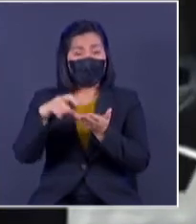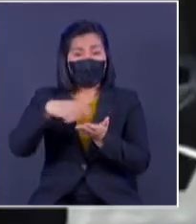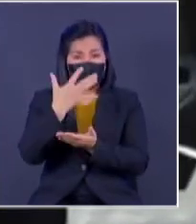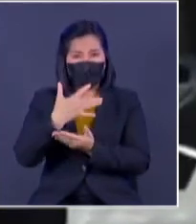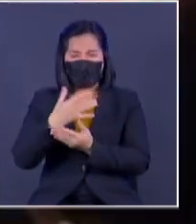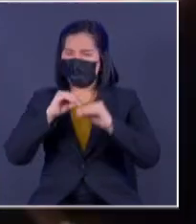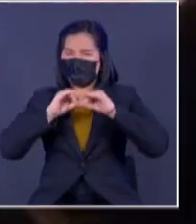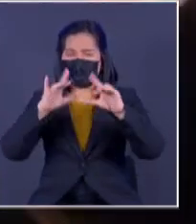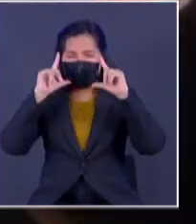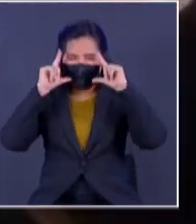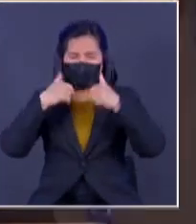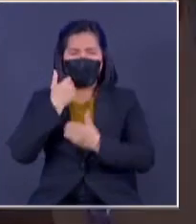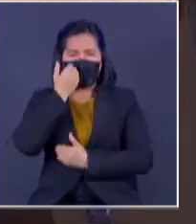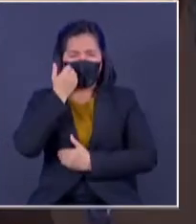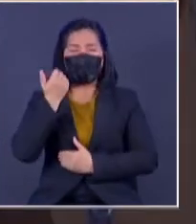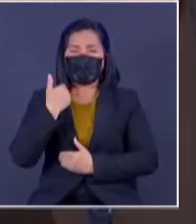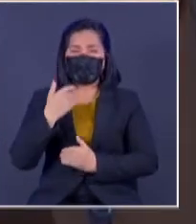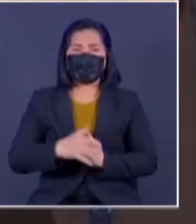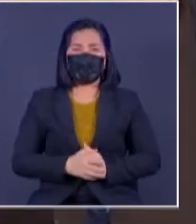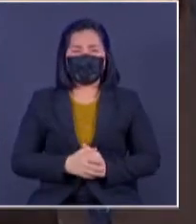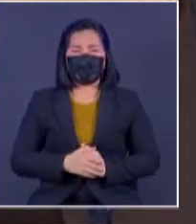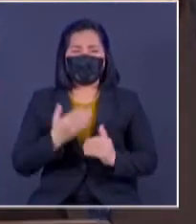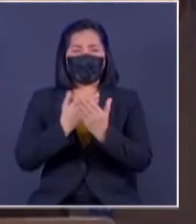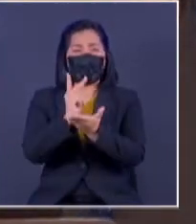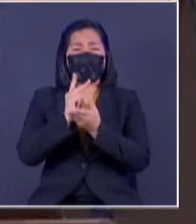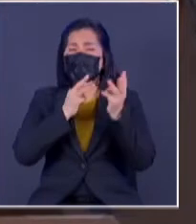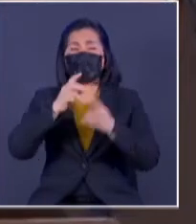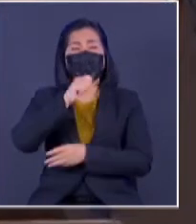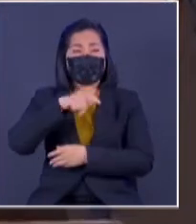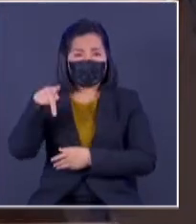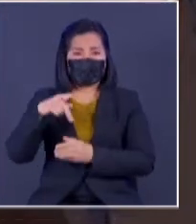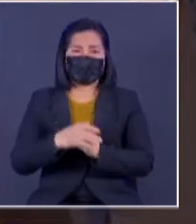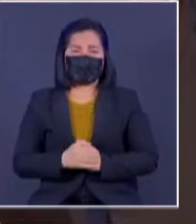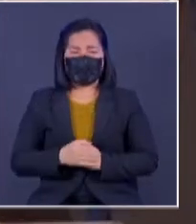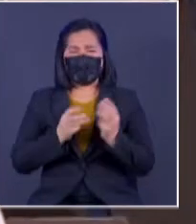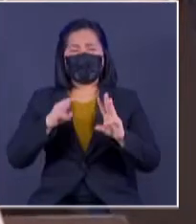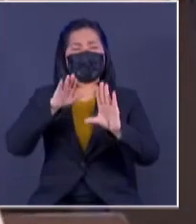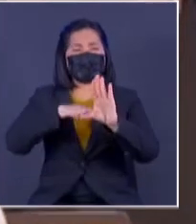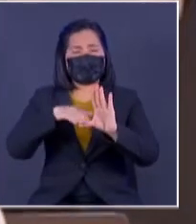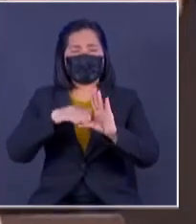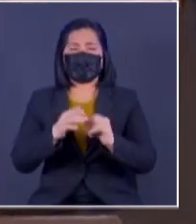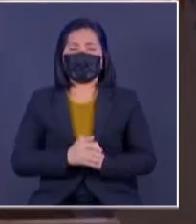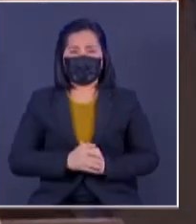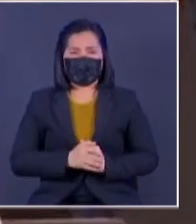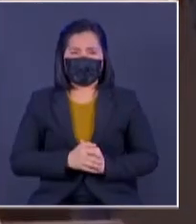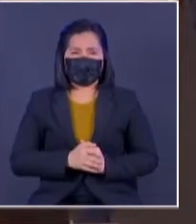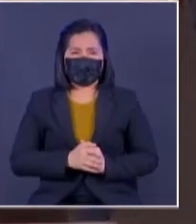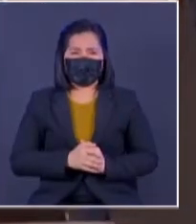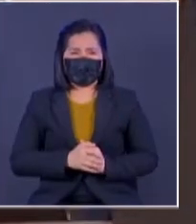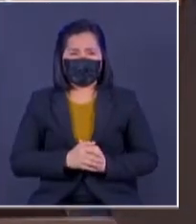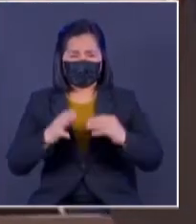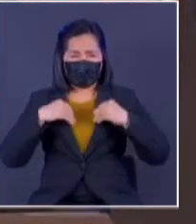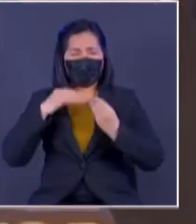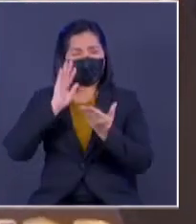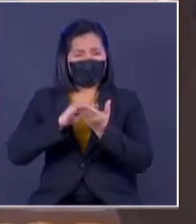อับอายด้วยครับ กู้ยืมเงินนะผ่านแอปเนี่ยนะครับในการลงทะเบียนกู้ยืมเงินเนี่ยก็จะต้องมีการยินยอมเปิดเผ